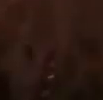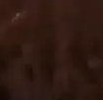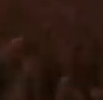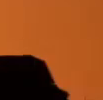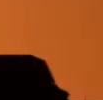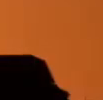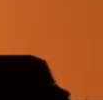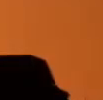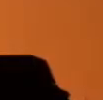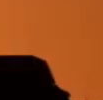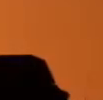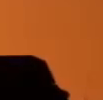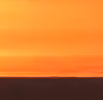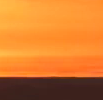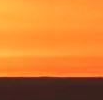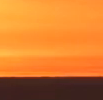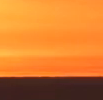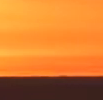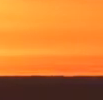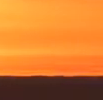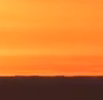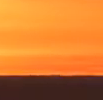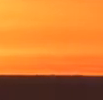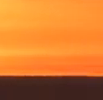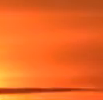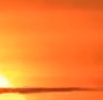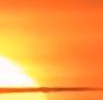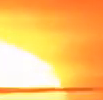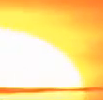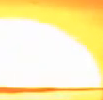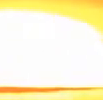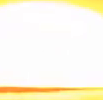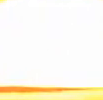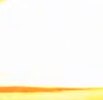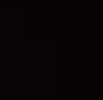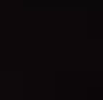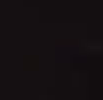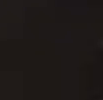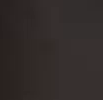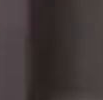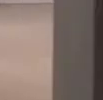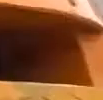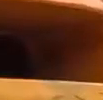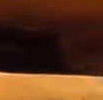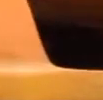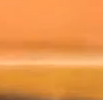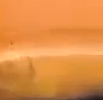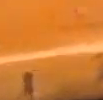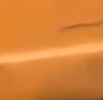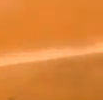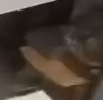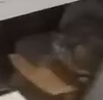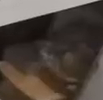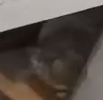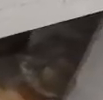Жоғары өнім, сапалы техника мен шаруаның еңбегіне байланысты және жөндеу жұмыстарын сенімді әріптеске тапсырған жөн. Техэнерго